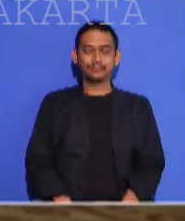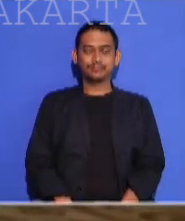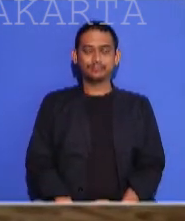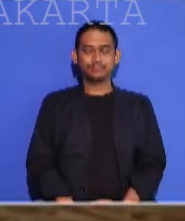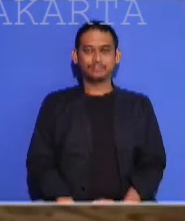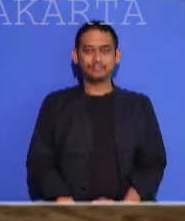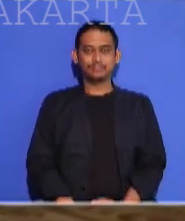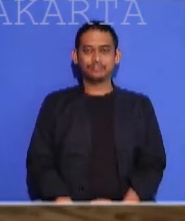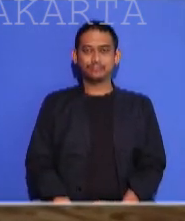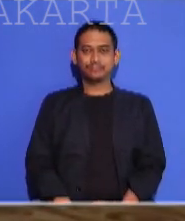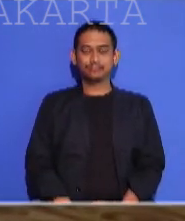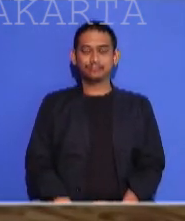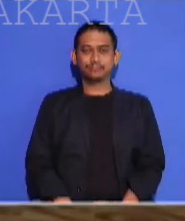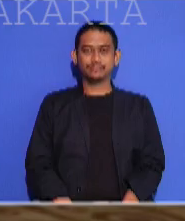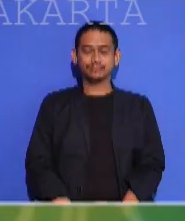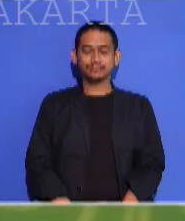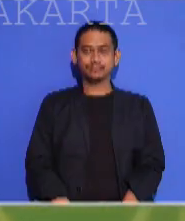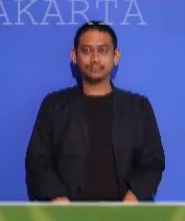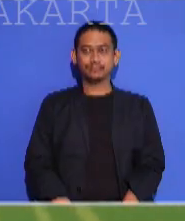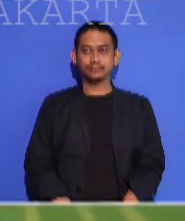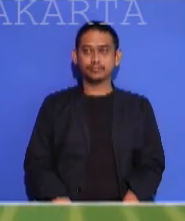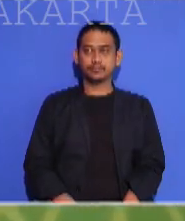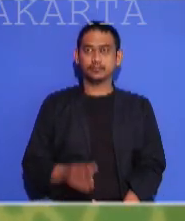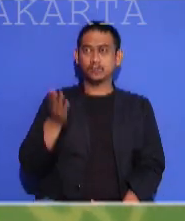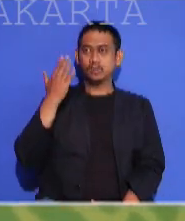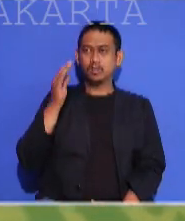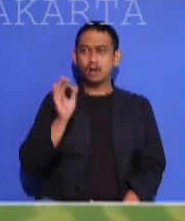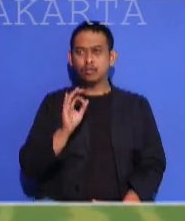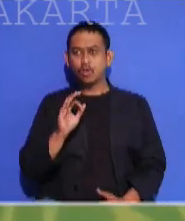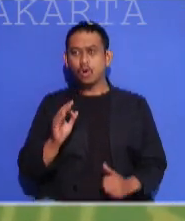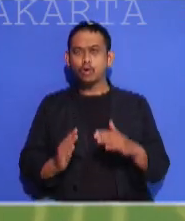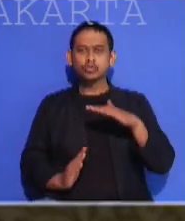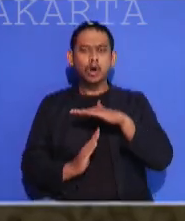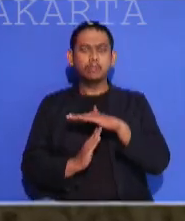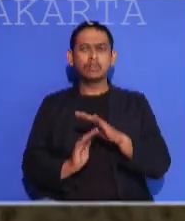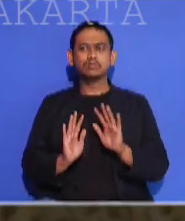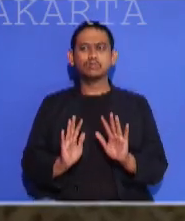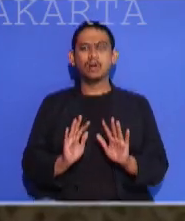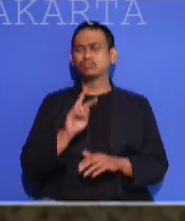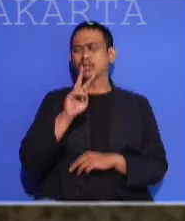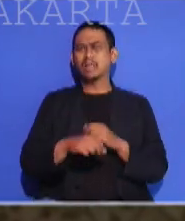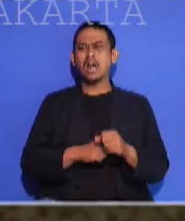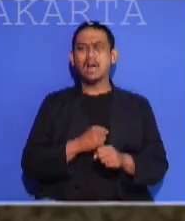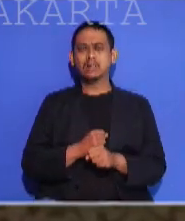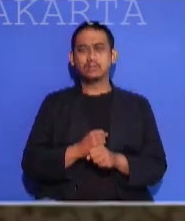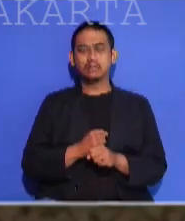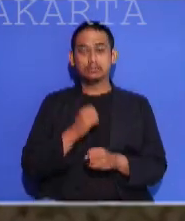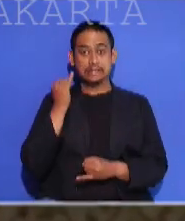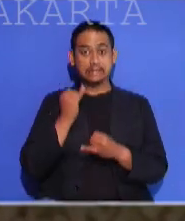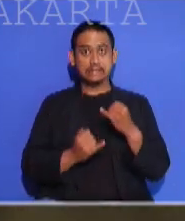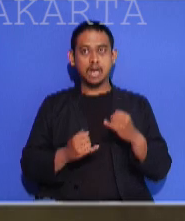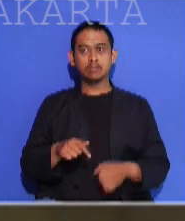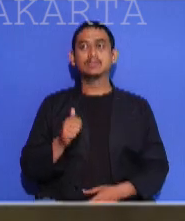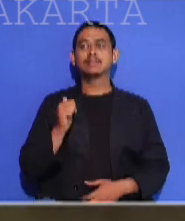Bantul kevakuman kepengurusan dewan kebudayaan Bantul yang sempat terjadi 2 tahun terakhir kini telah terjawab sudah Dengan